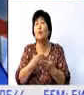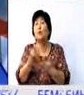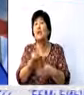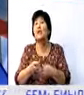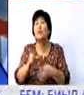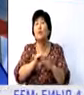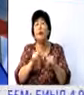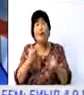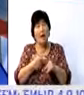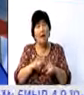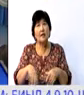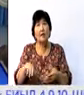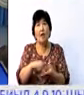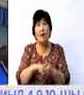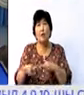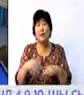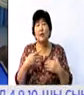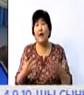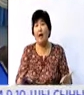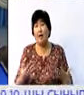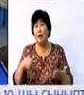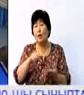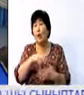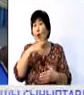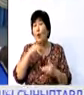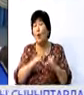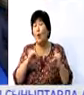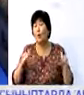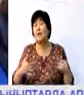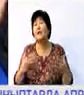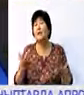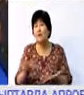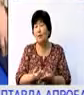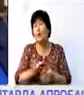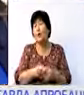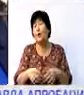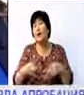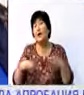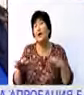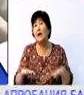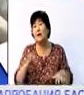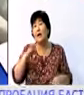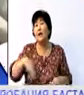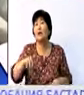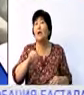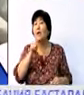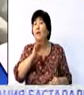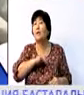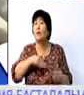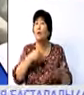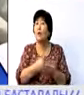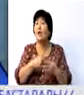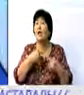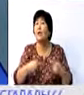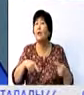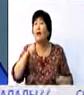өсті. Әрине бұл тату тірліктің айқын көрінісі, көп еңбегінің жемісі. Сондықтан салтанатты шарада ел үшін ерінбей еңбек етіп жүрген